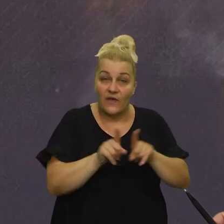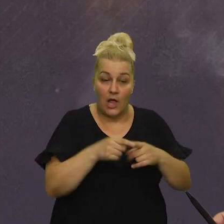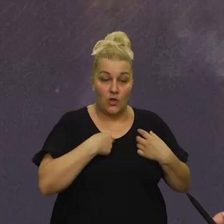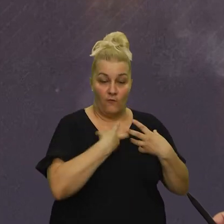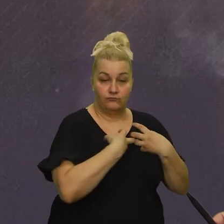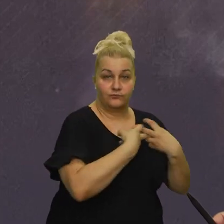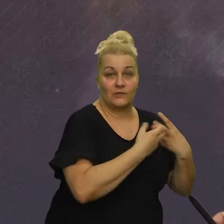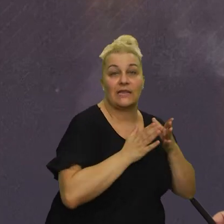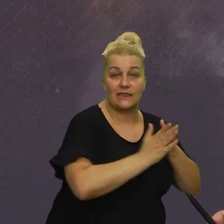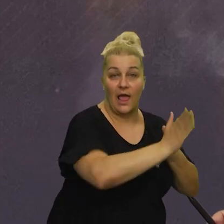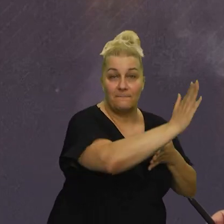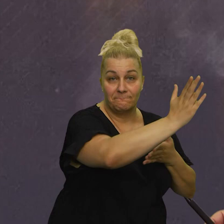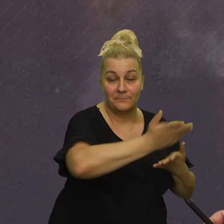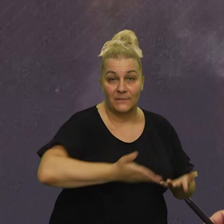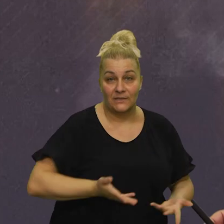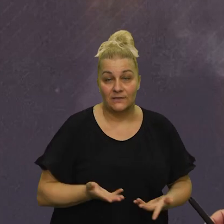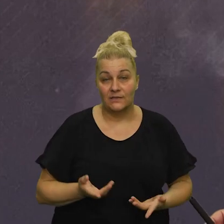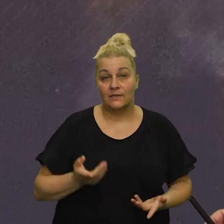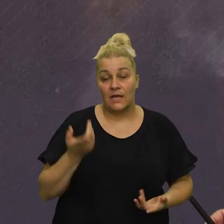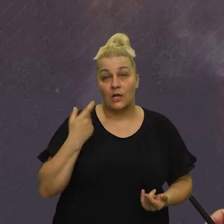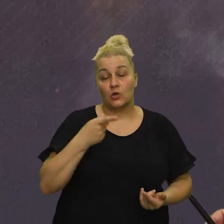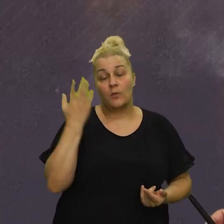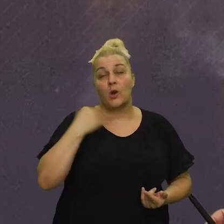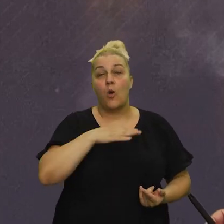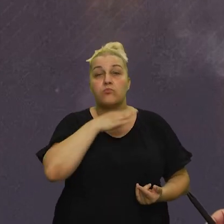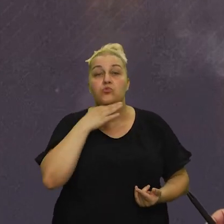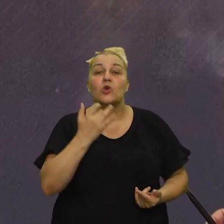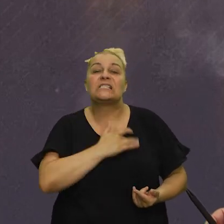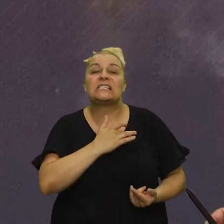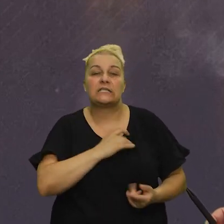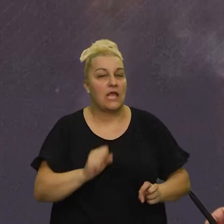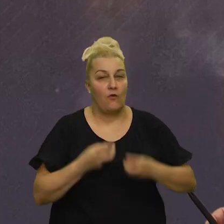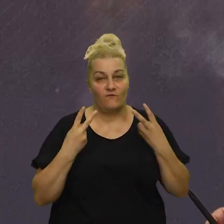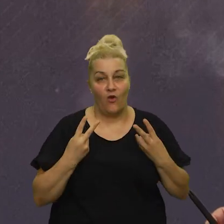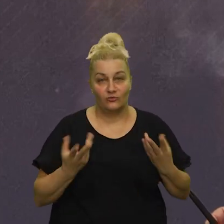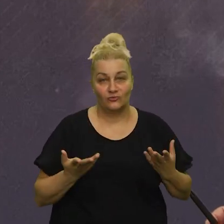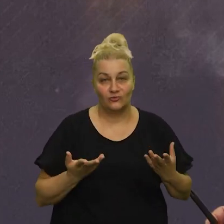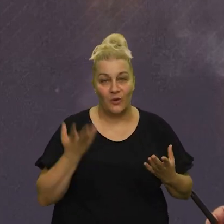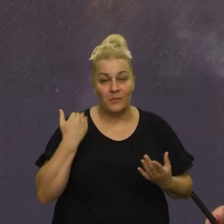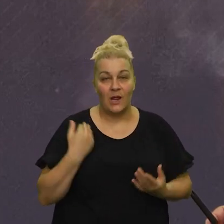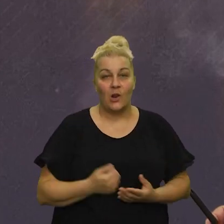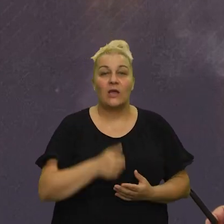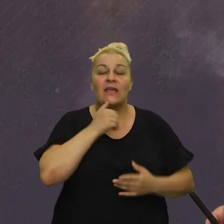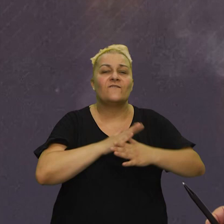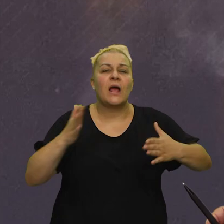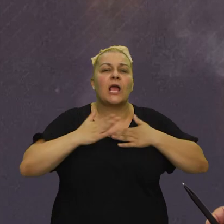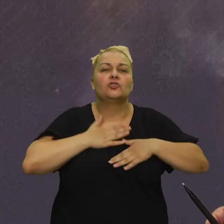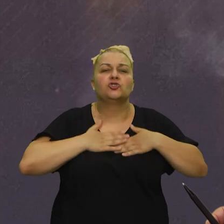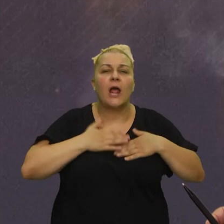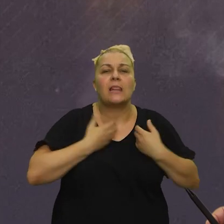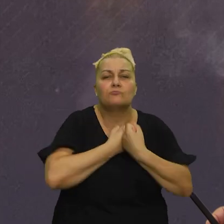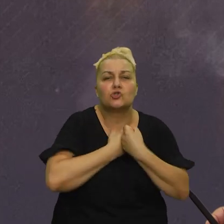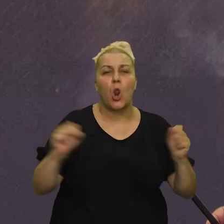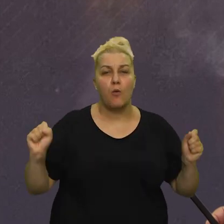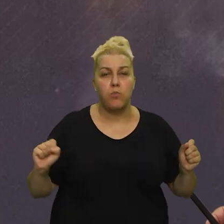izgleda da je puno odigralo to srce i velika želja za